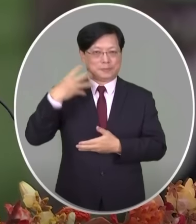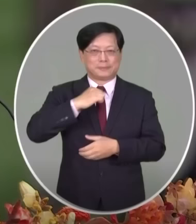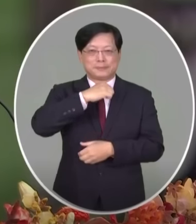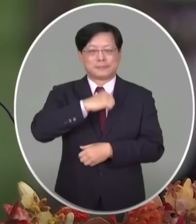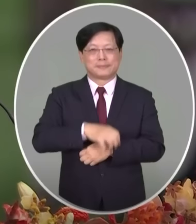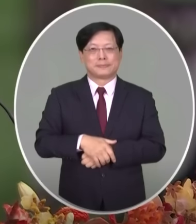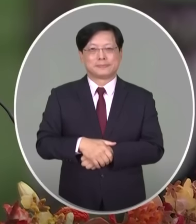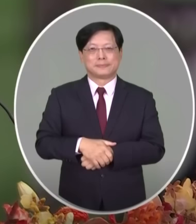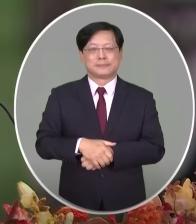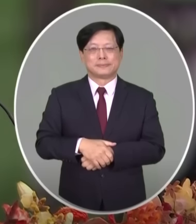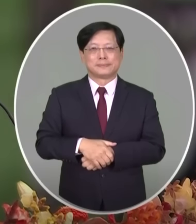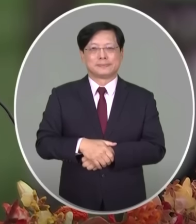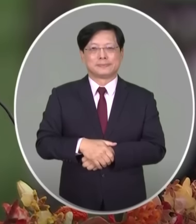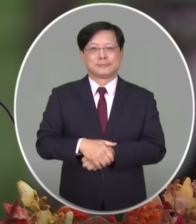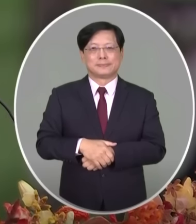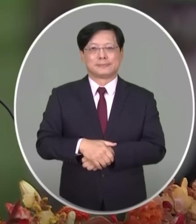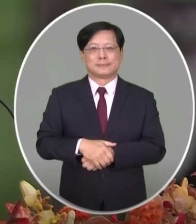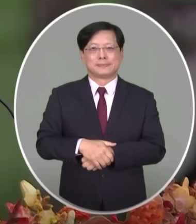湾。